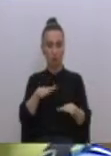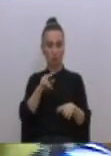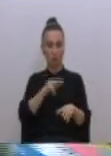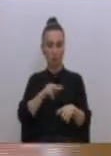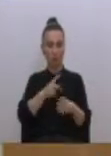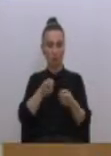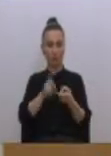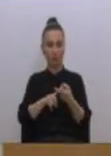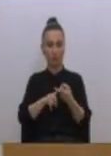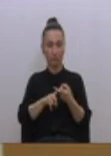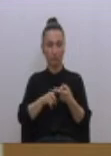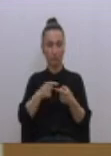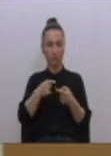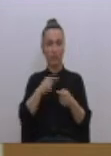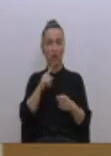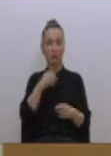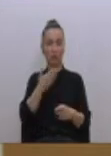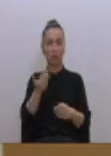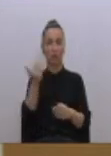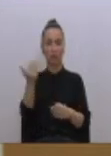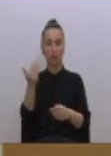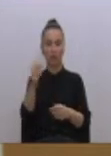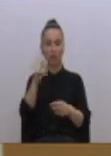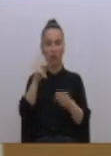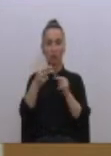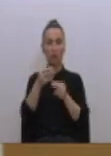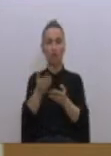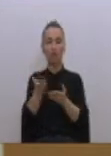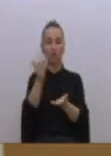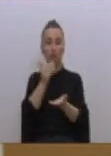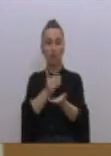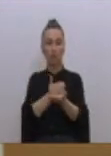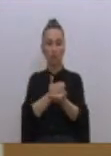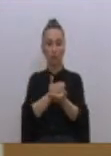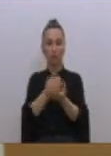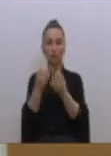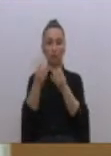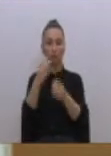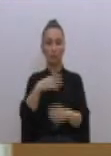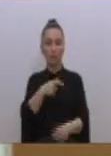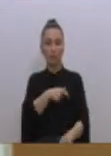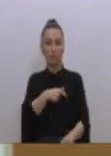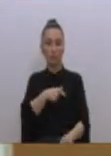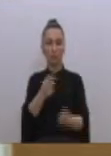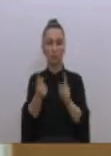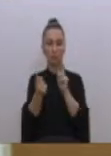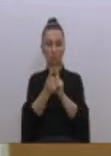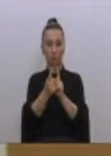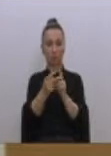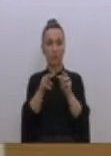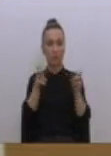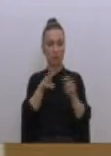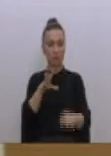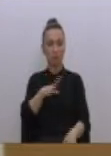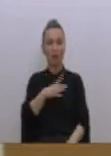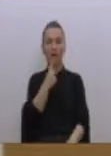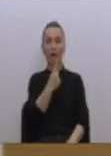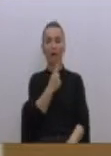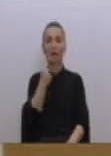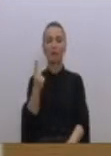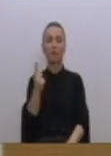მიხედვით გვეკუთვნოდა რა თქმა უნდა თქვენი აუდიტის შედეგები განვიხილეთ თვითონ სააგენტოსთან სამინისტროსთან ერთადერთი